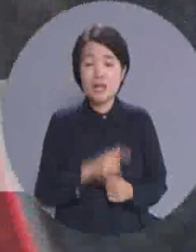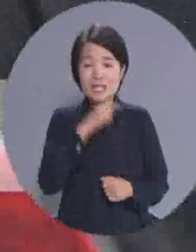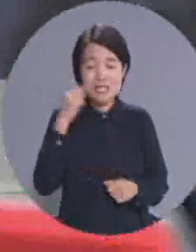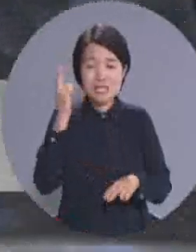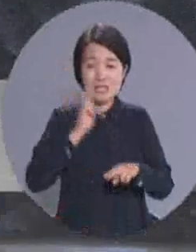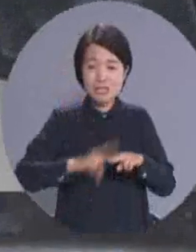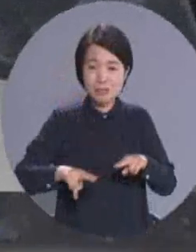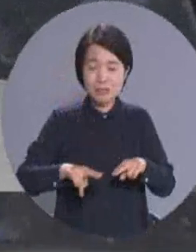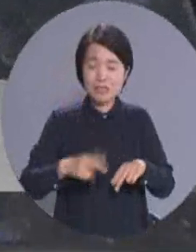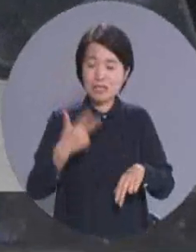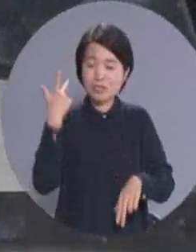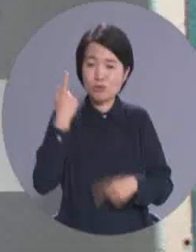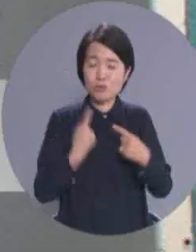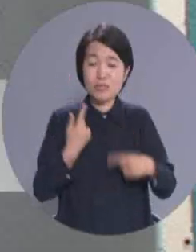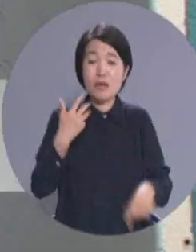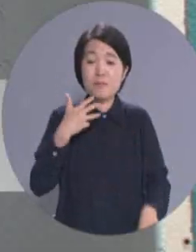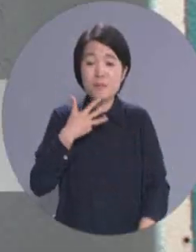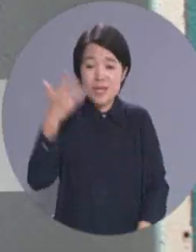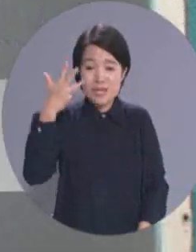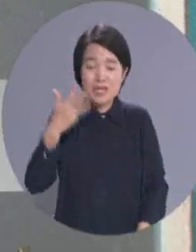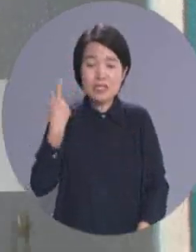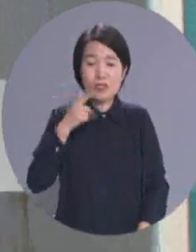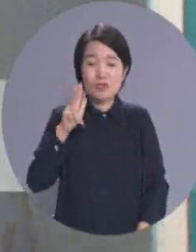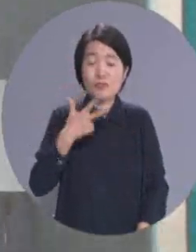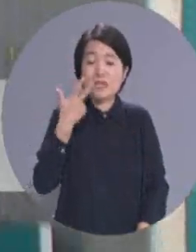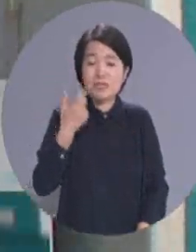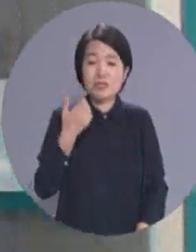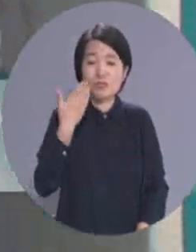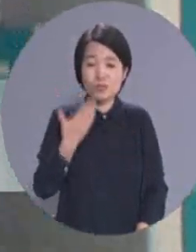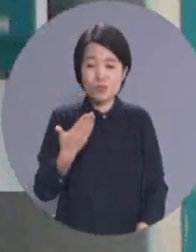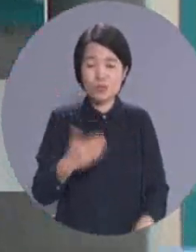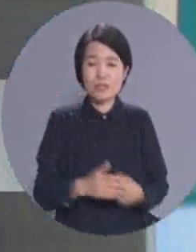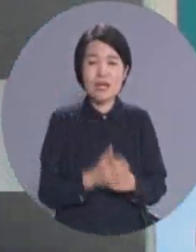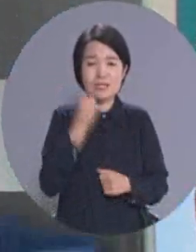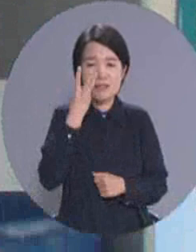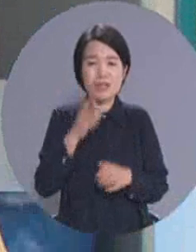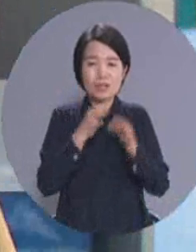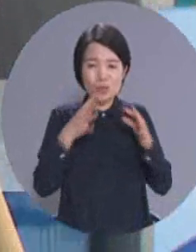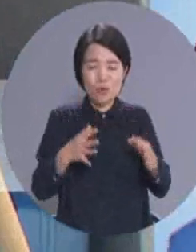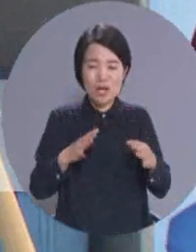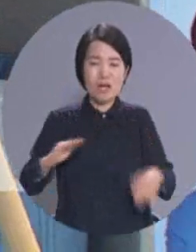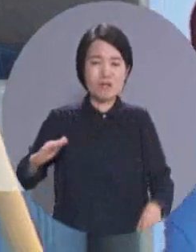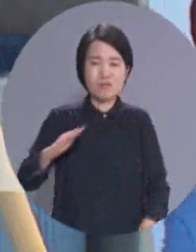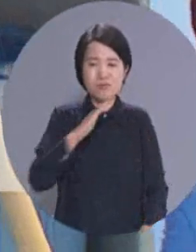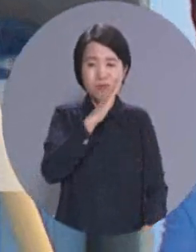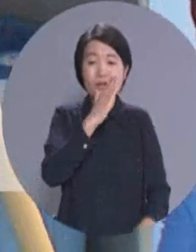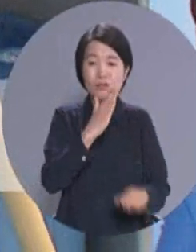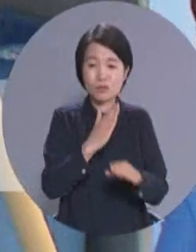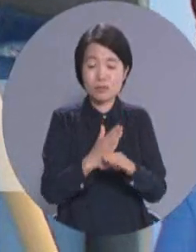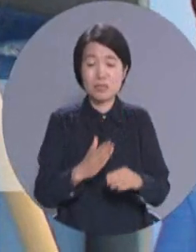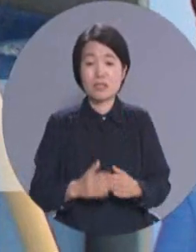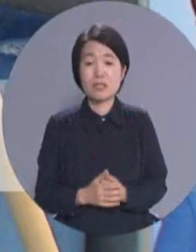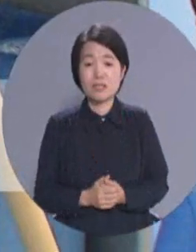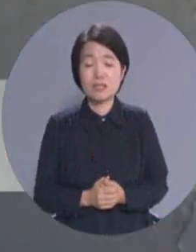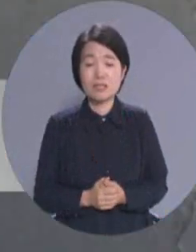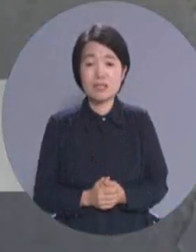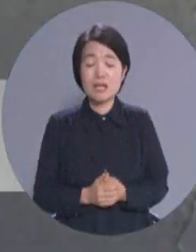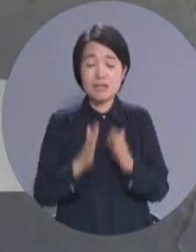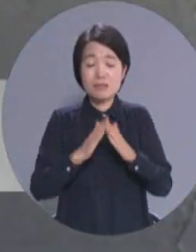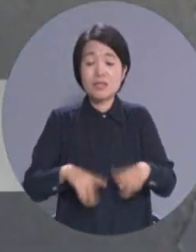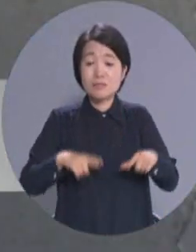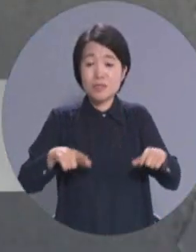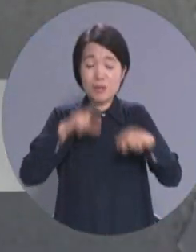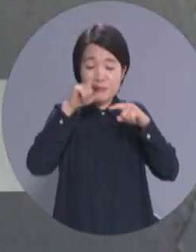판매가는 지난주 대비 8원 오은 16791 석달째 오름세를 보이고 있습니다 같은 기간